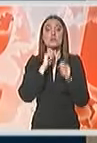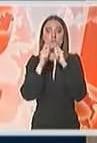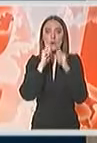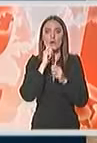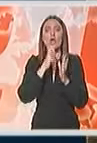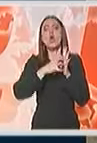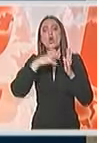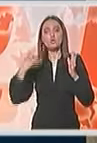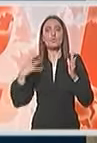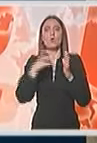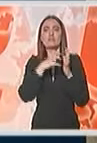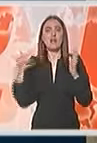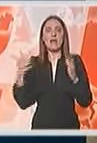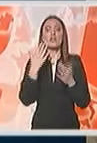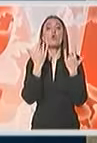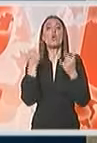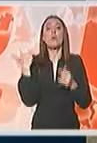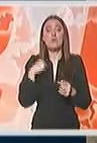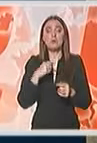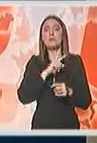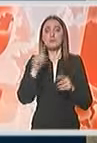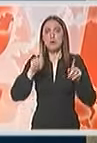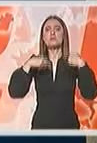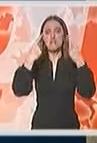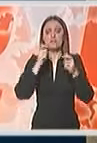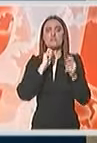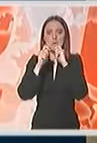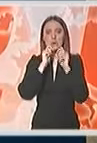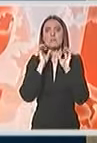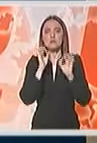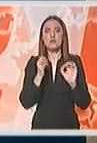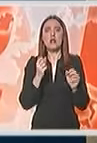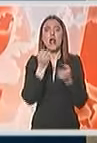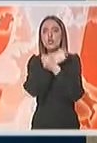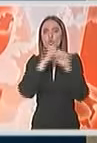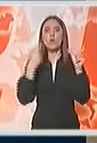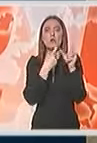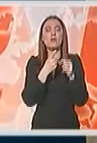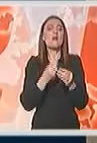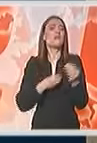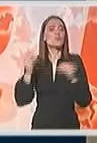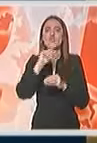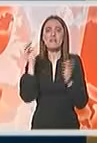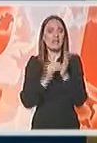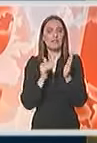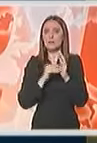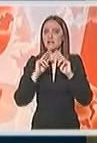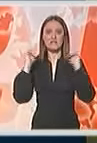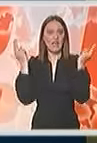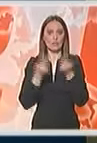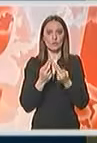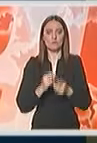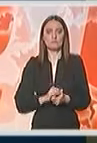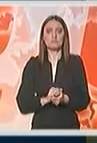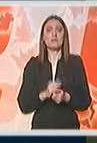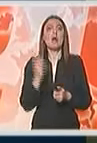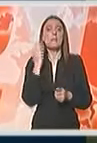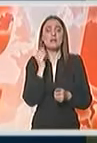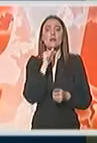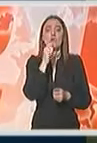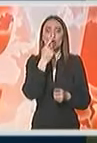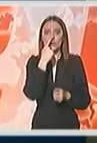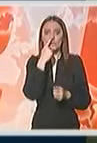dugo trajati. Koliko godina? Pa bar do sledećeg sporazuma. Nuklearno oružje više ne treba svetu. SAD i